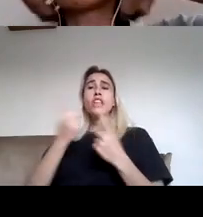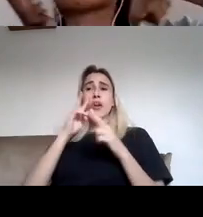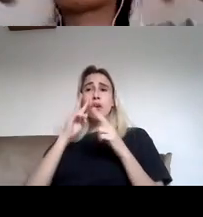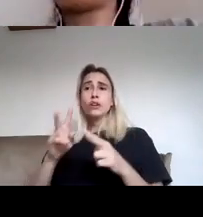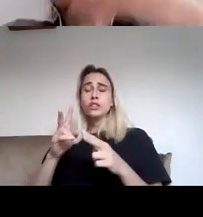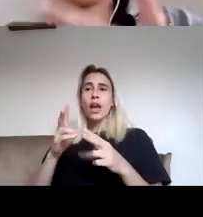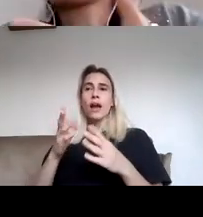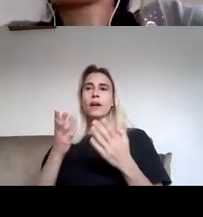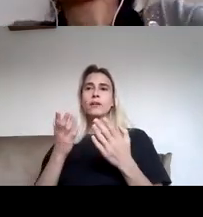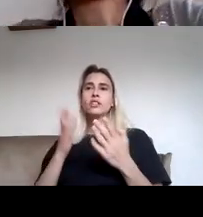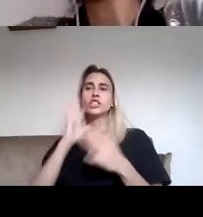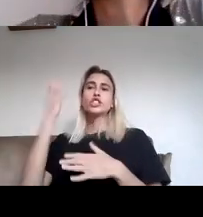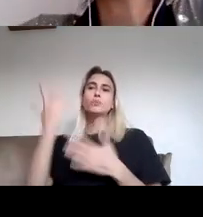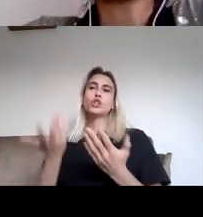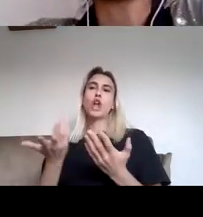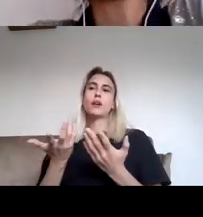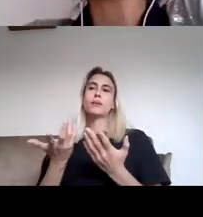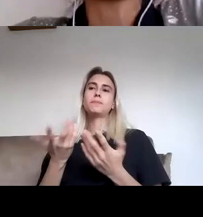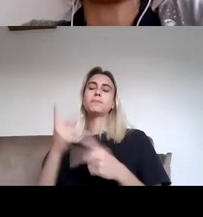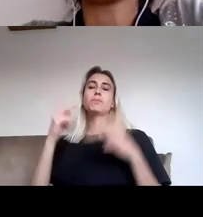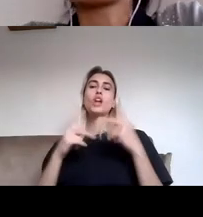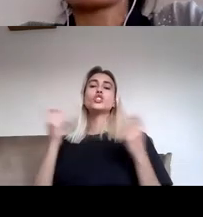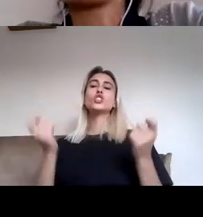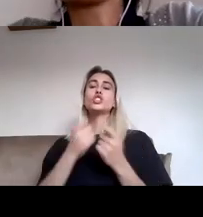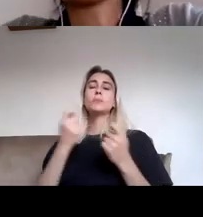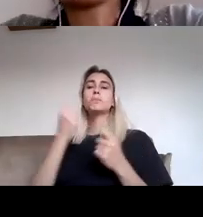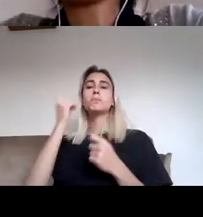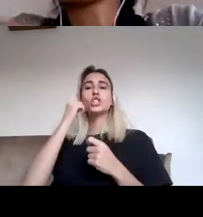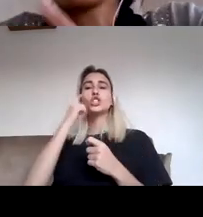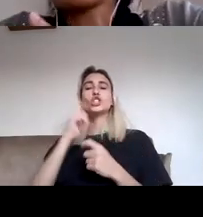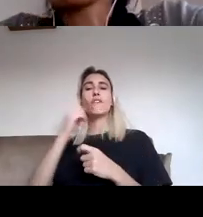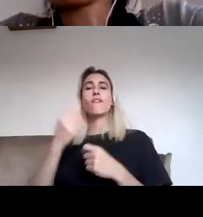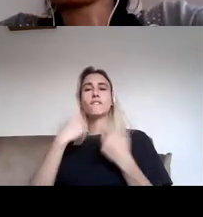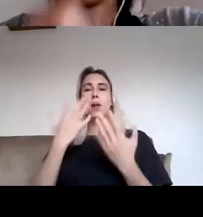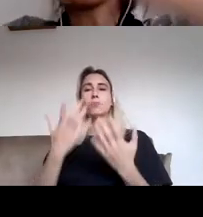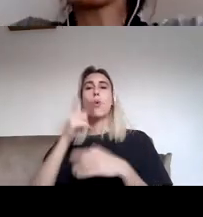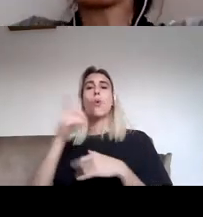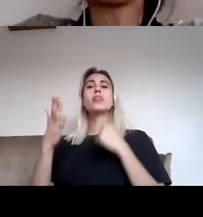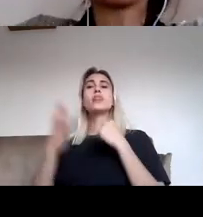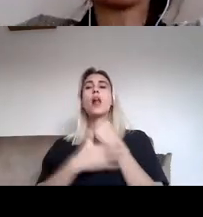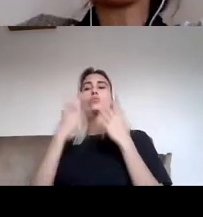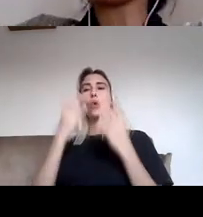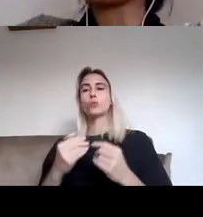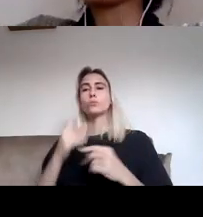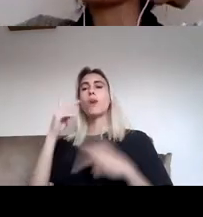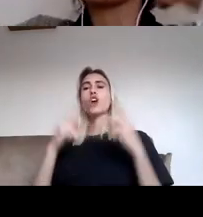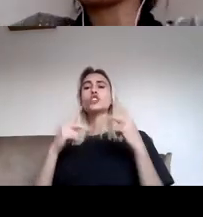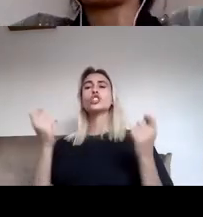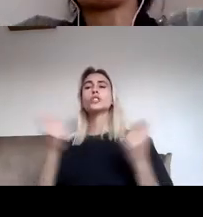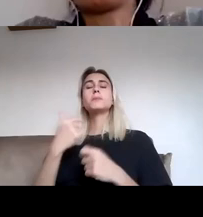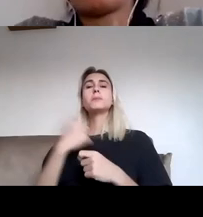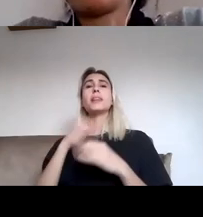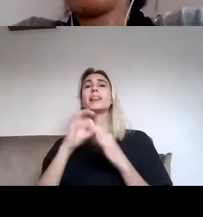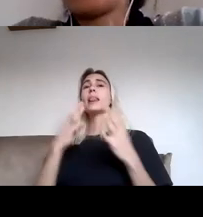şey olmuşlar, şaşırmışlar. Mesela bazı çalışanlar çok bilinçli cevap vermiş. Onlara çok yardımcı olmuş. Bazı çalışanlar bizim ne demek istediğimizi